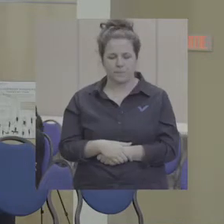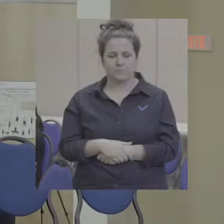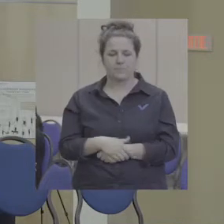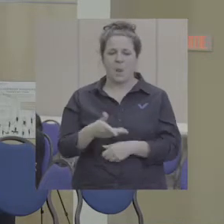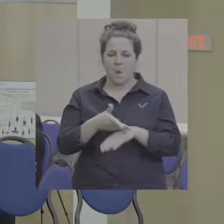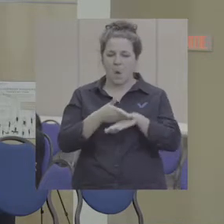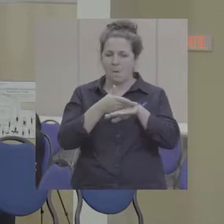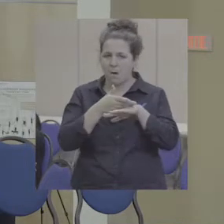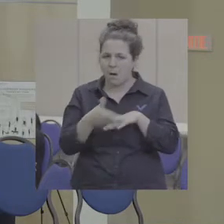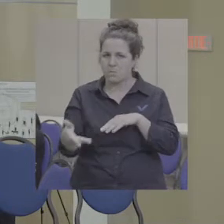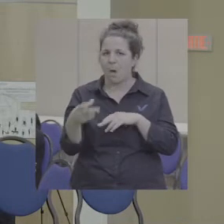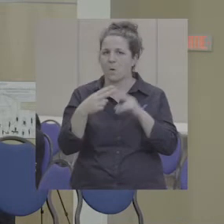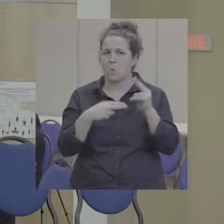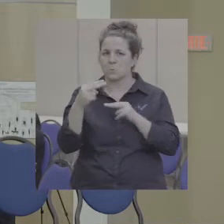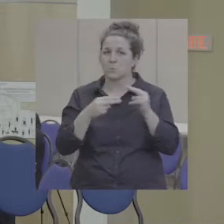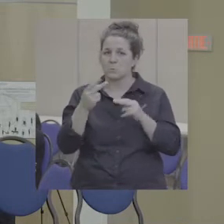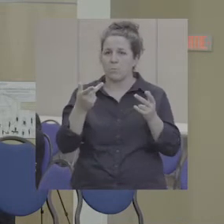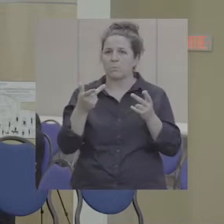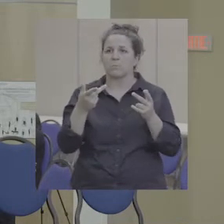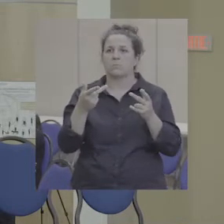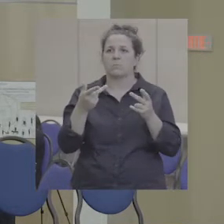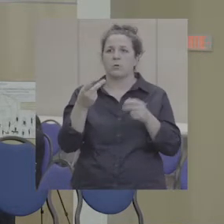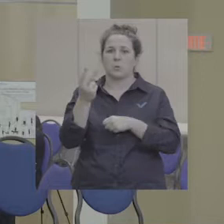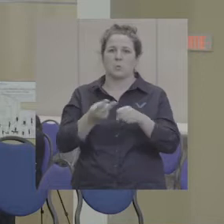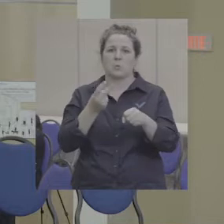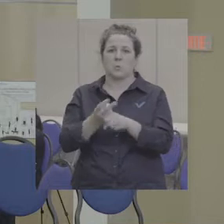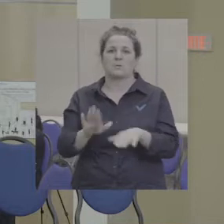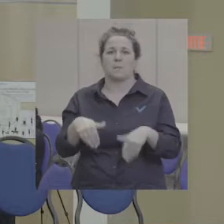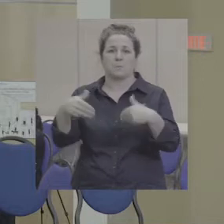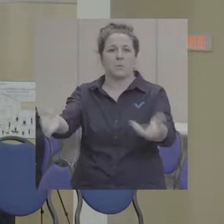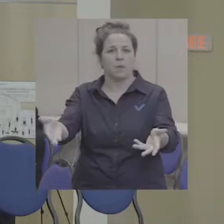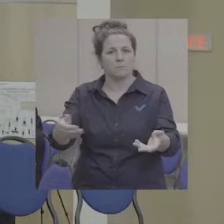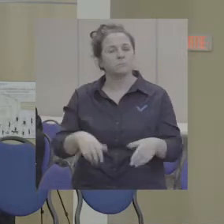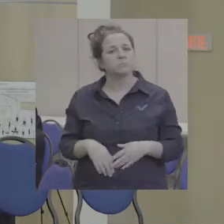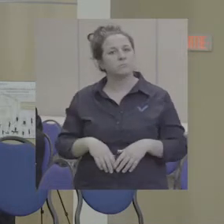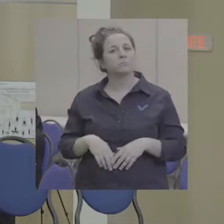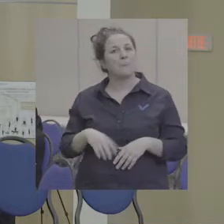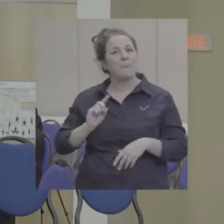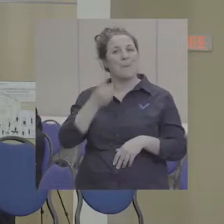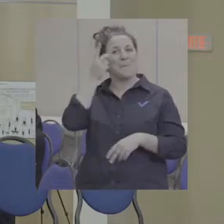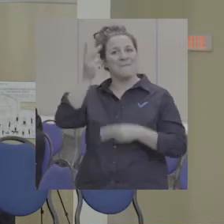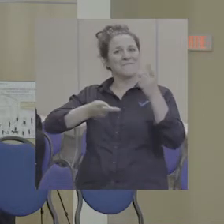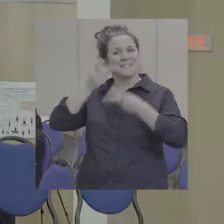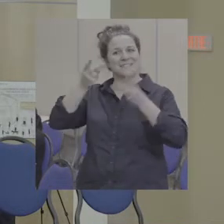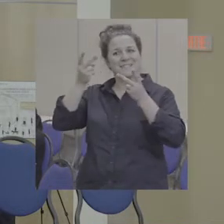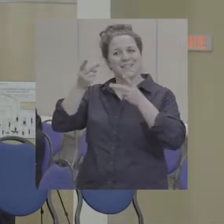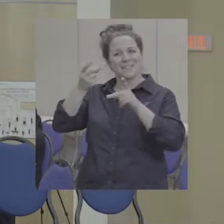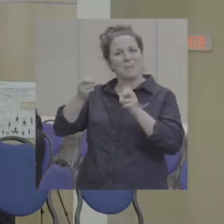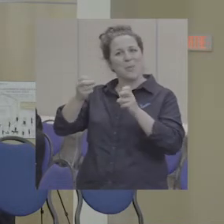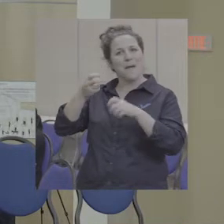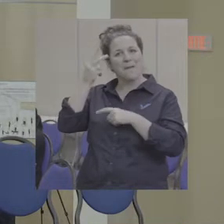Après plusieurs retards de construction, 2 ans plus tard, c'est les premières visites de logements.